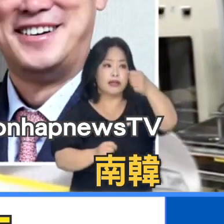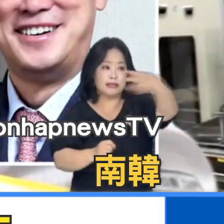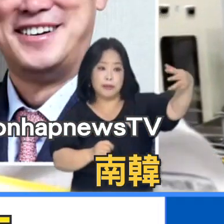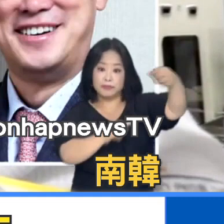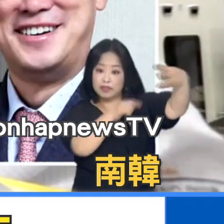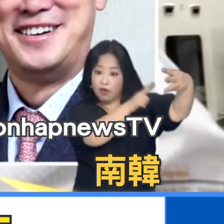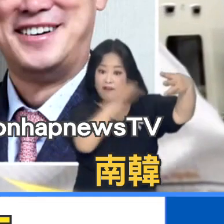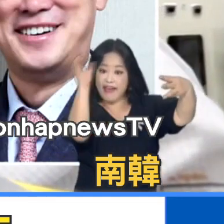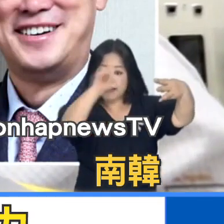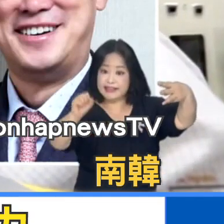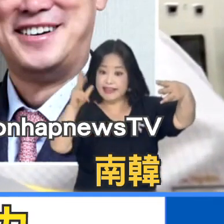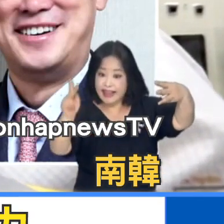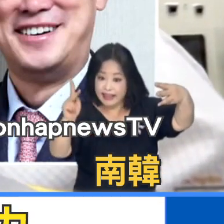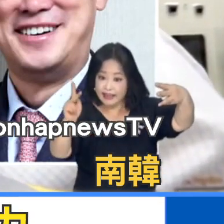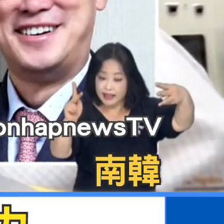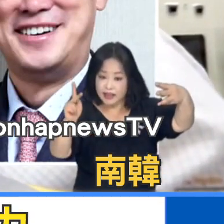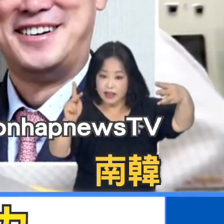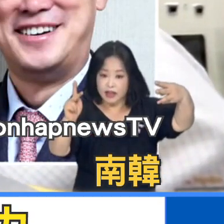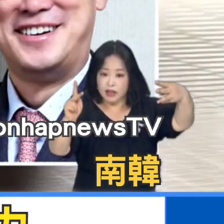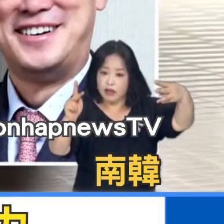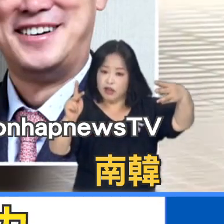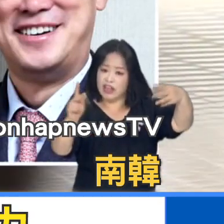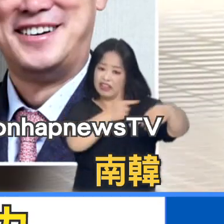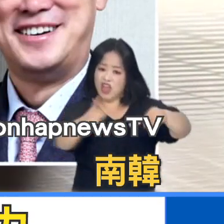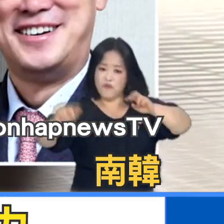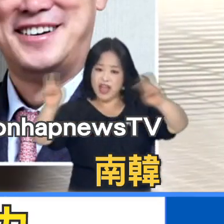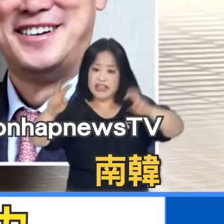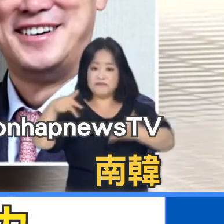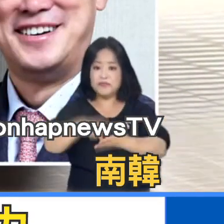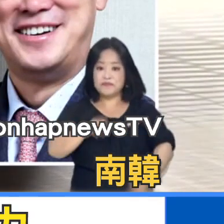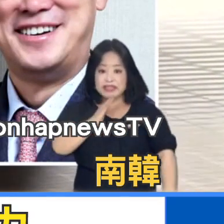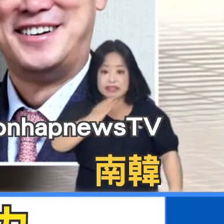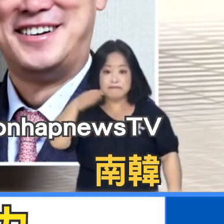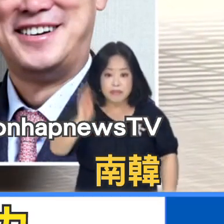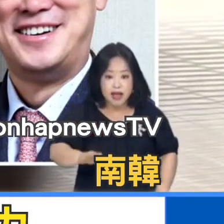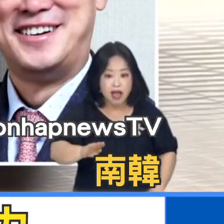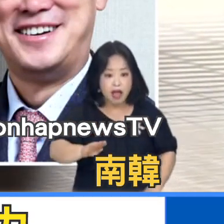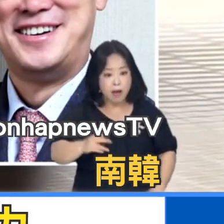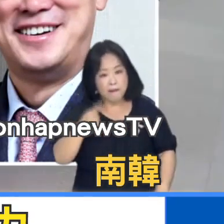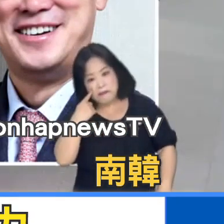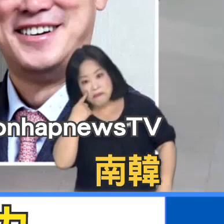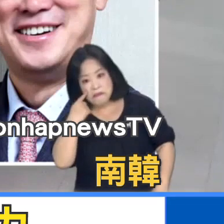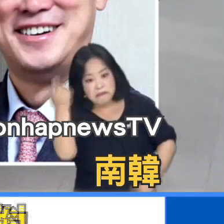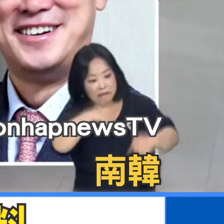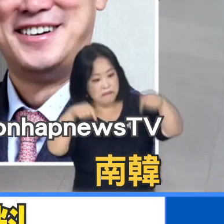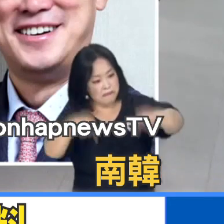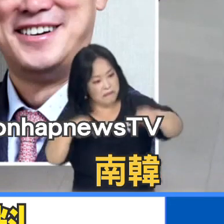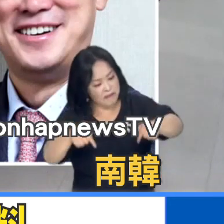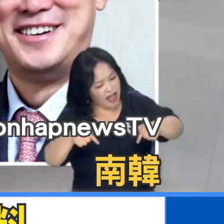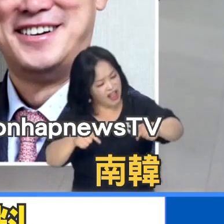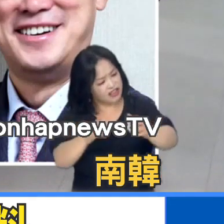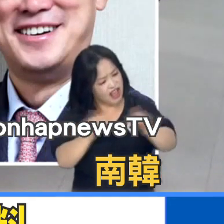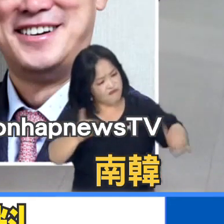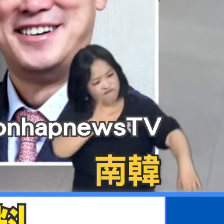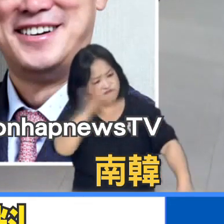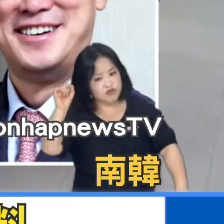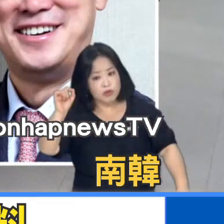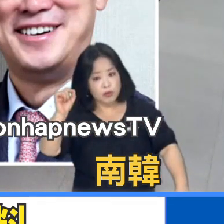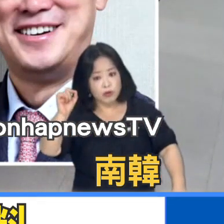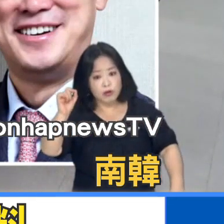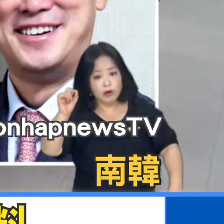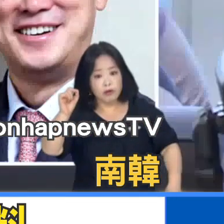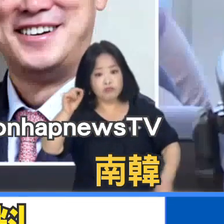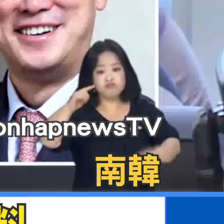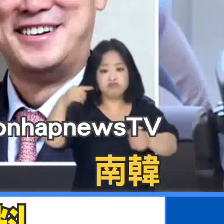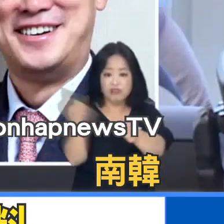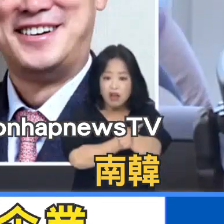SK 하이닉스처럼이대기업에도불구하고인력이부족하다고해요그러면이제소재부품장비또